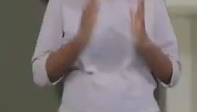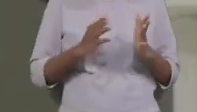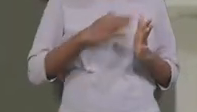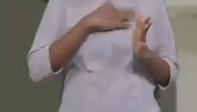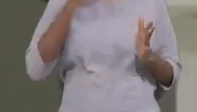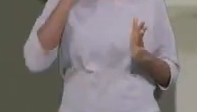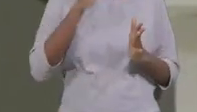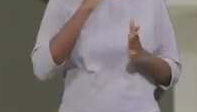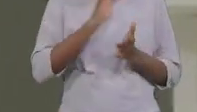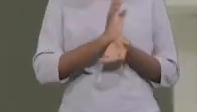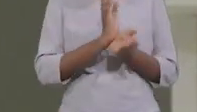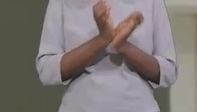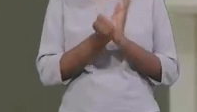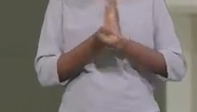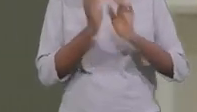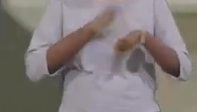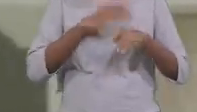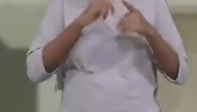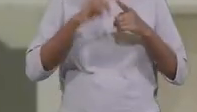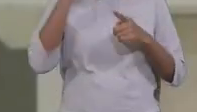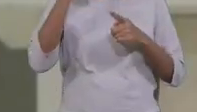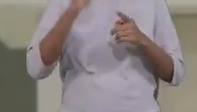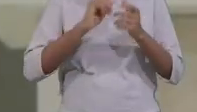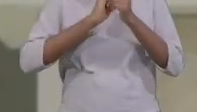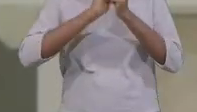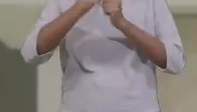J'enseignerai aux pécheurs et ils seront convertis à toi.